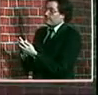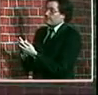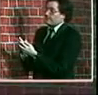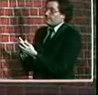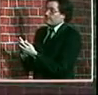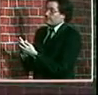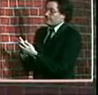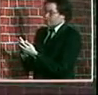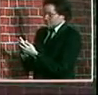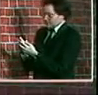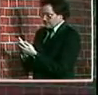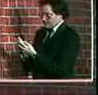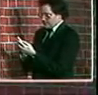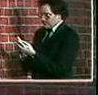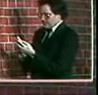látunk. A